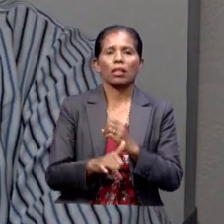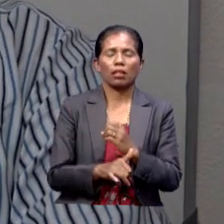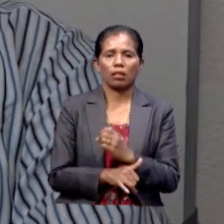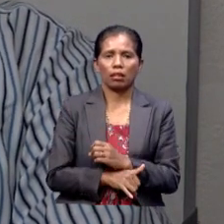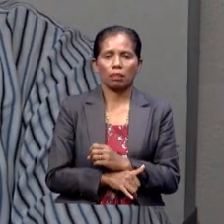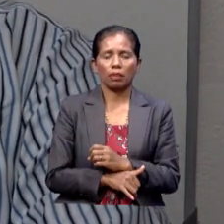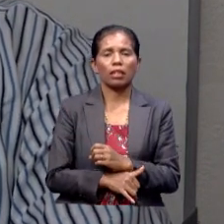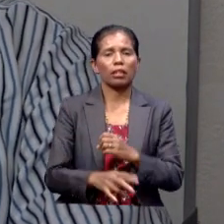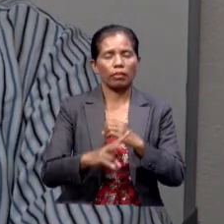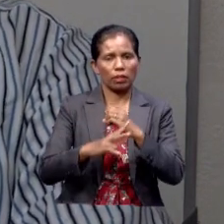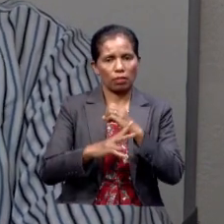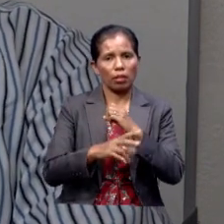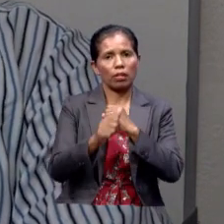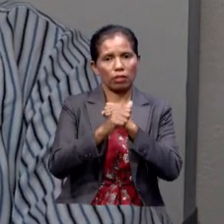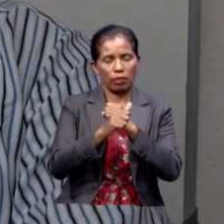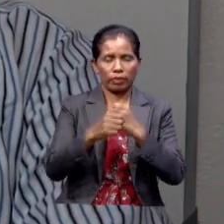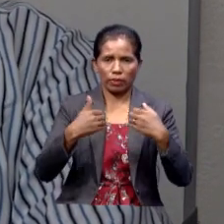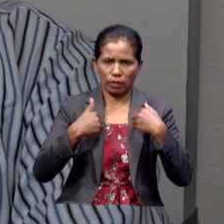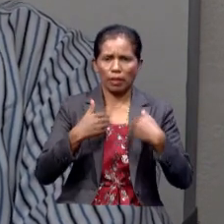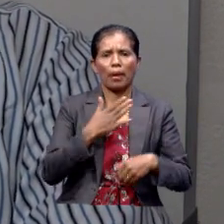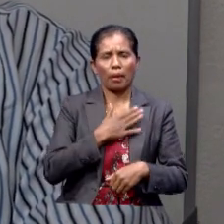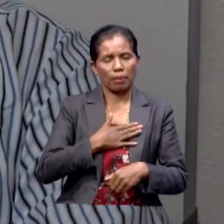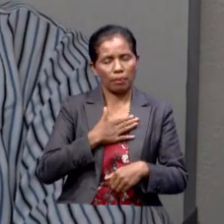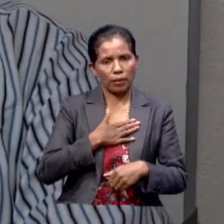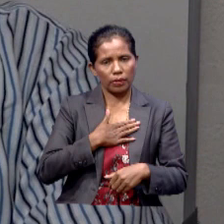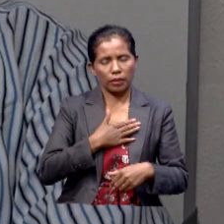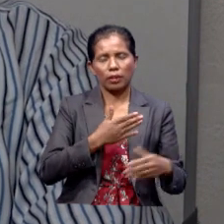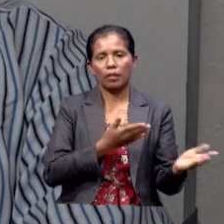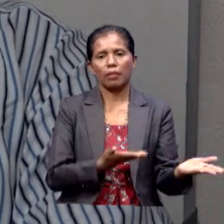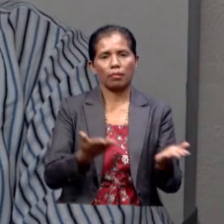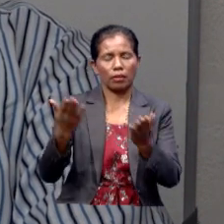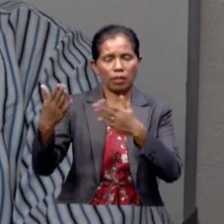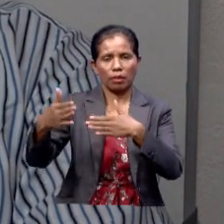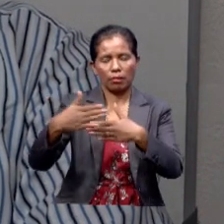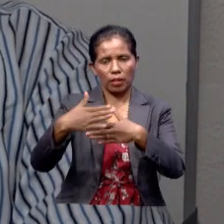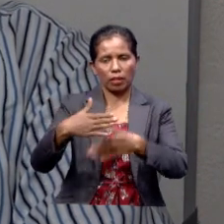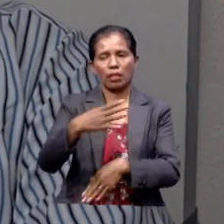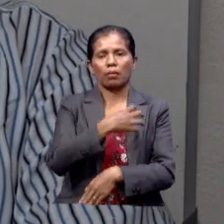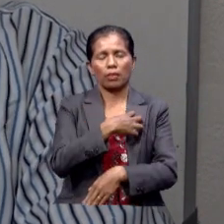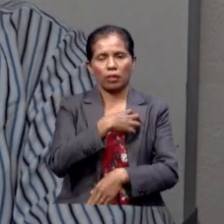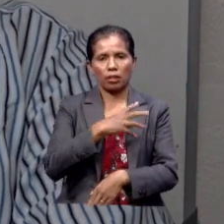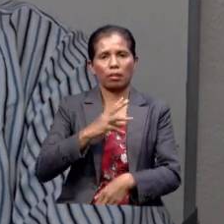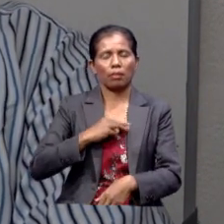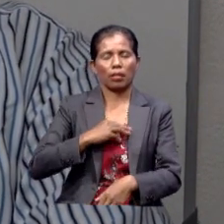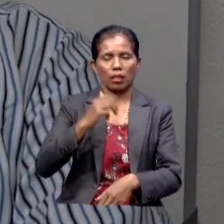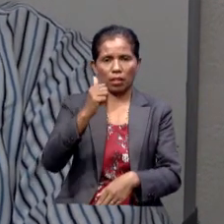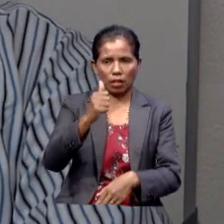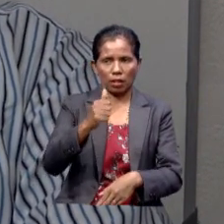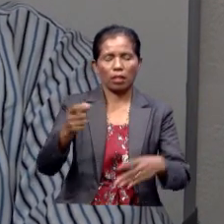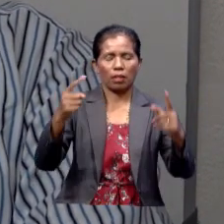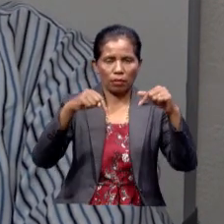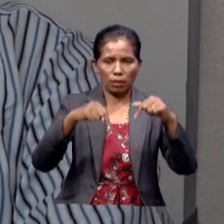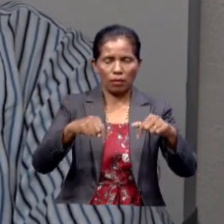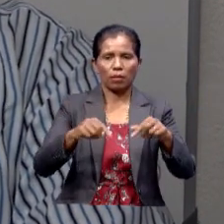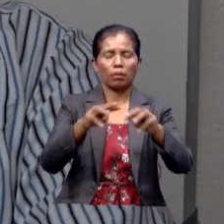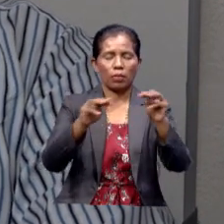asaun nebe maka ia halo fubor hak bisikan bahaya squadra PNTL Maliana ka ngaya diretamente ia